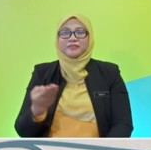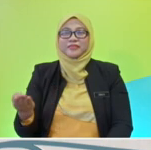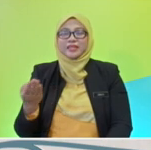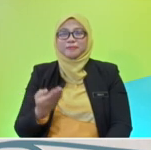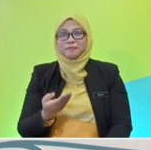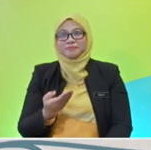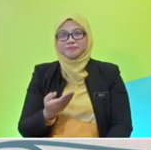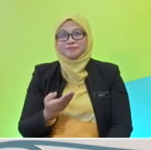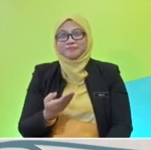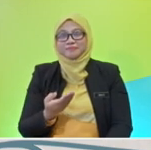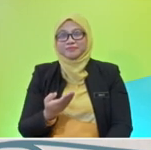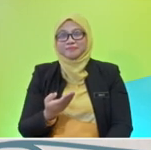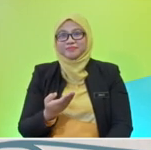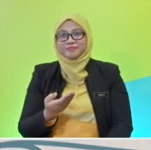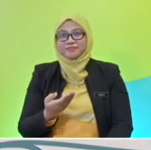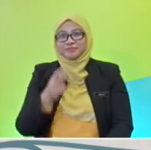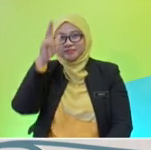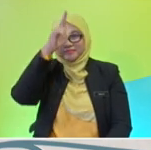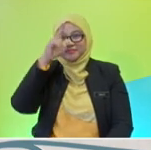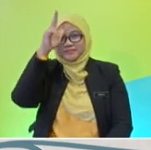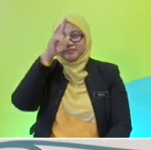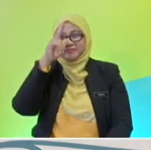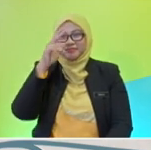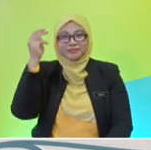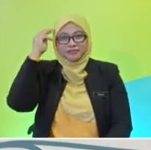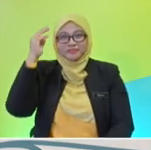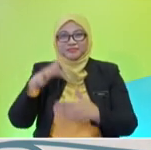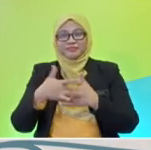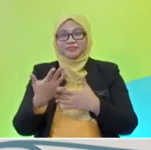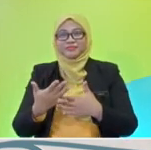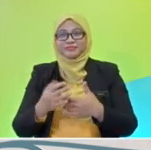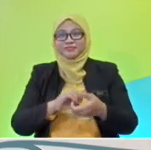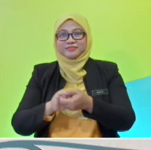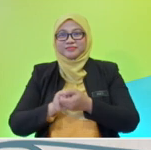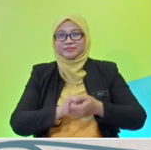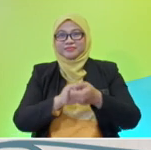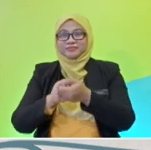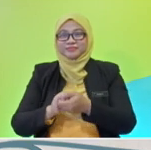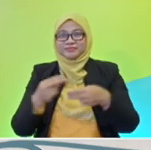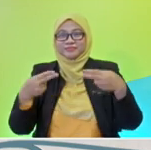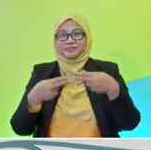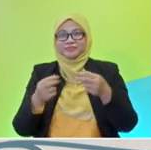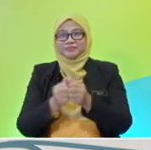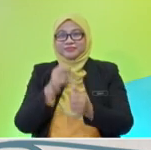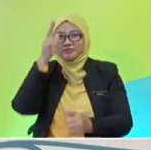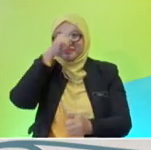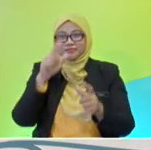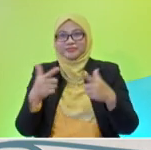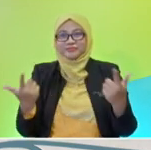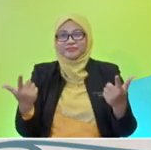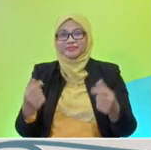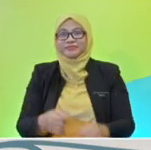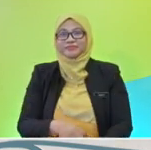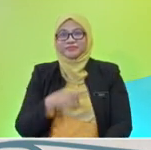ketika Kerajaan Melayu awal ini menjalankan atau menjalin hubungan diplomatik dengan kerajaan-kerajaan lain yang mana kita memperdagangkan rempah